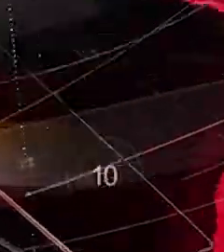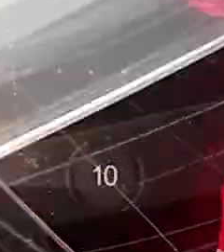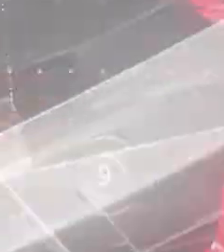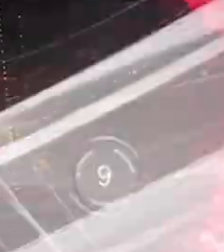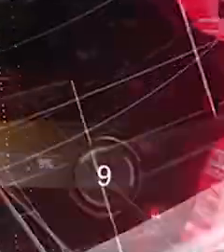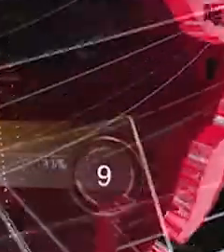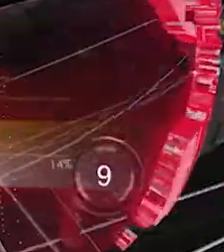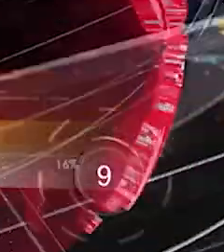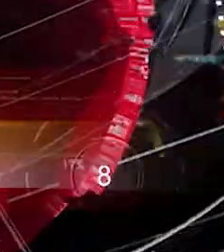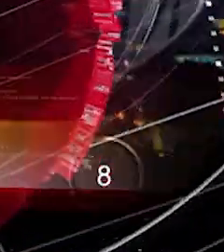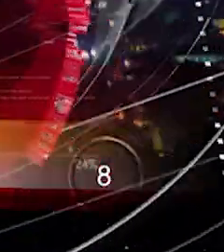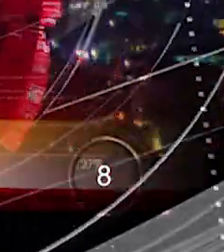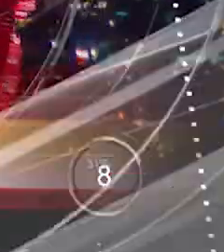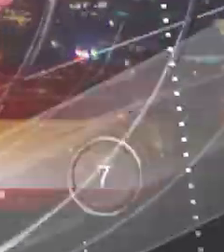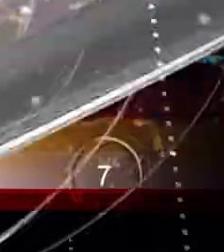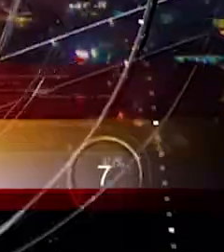ia